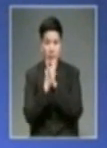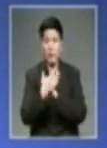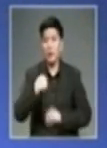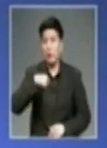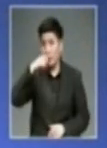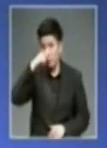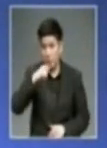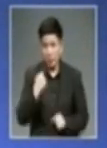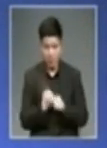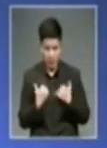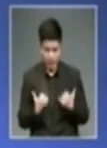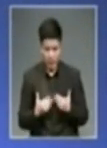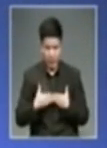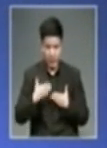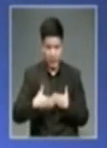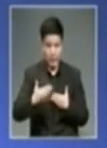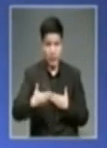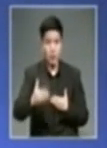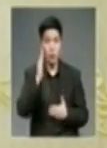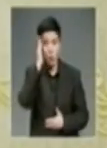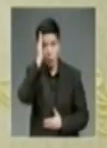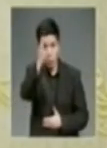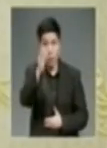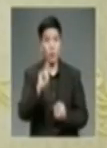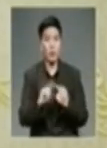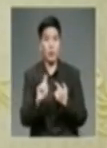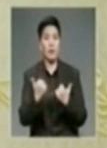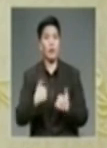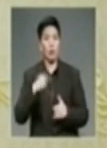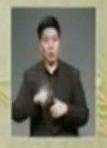ทั้งระยะสั้นระยะกลางระยะยาวต่อไปในอนาคตอีกด้วยเพราะนั้นเราต้